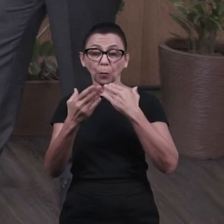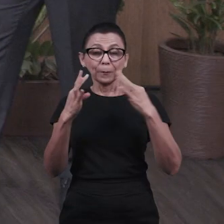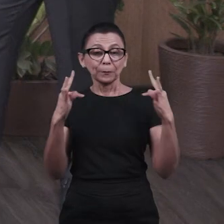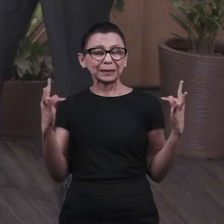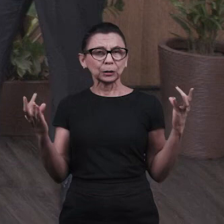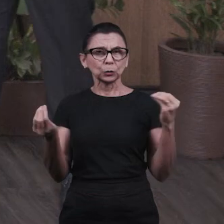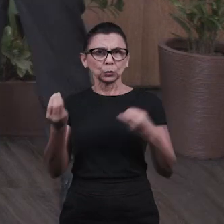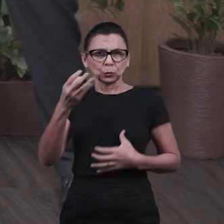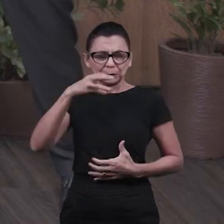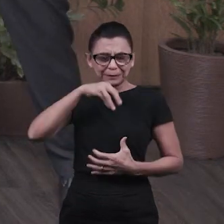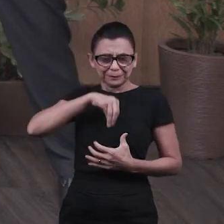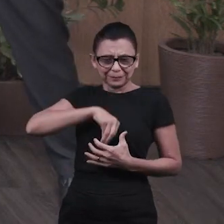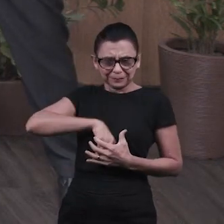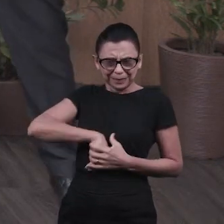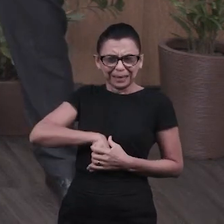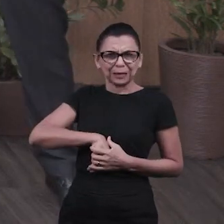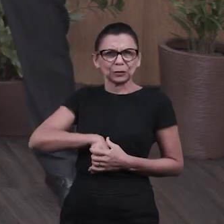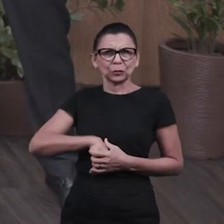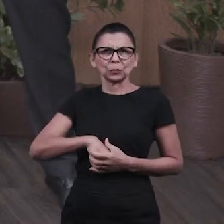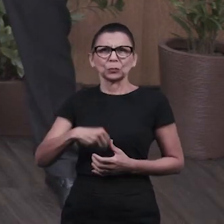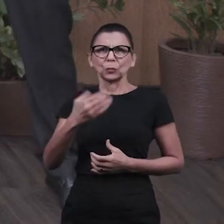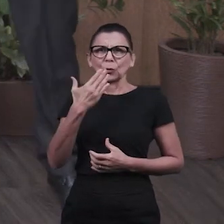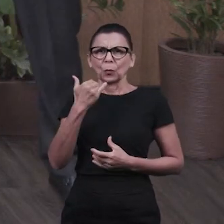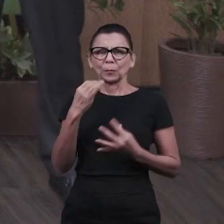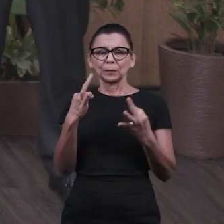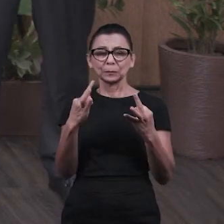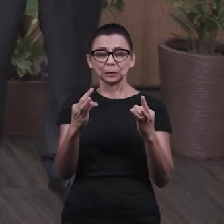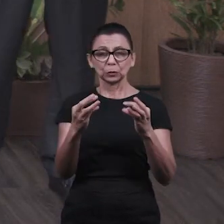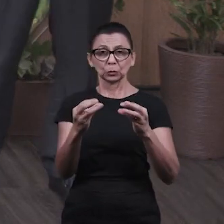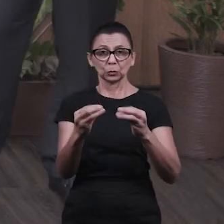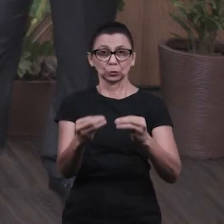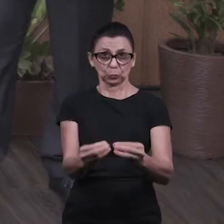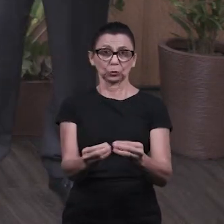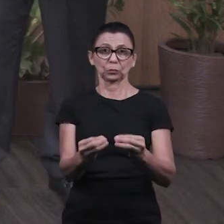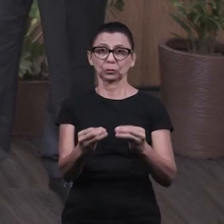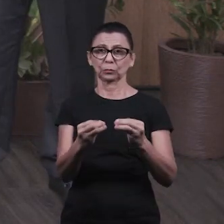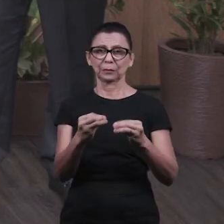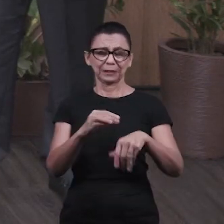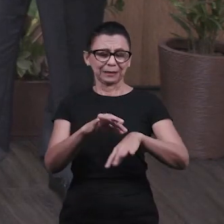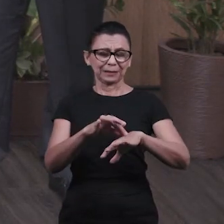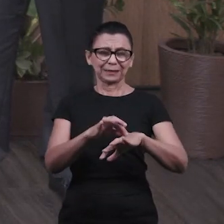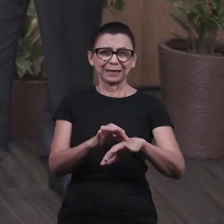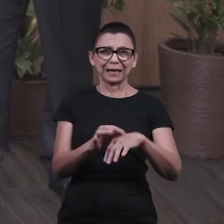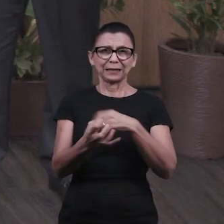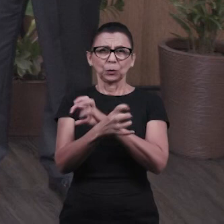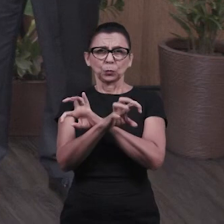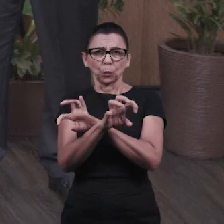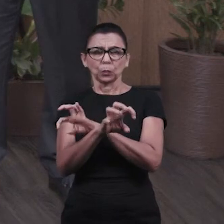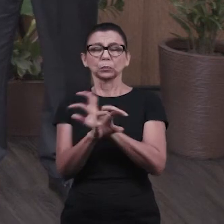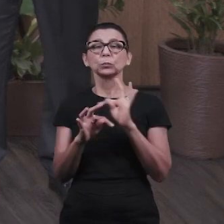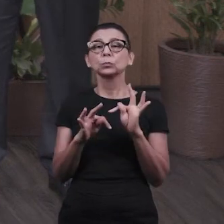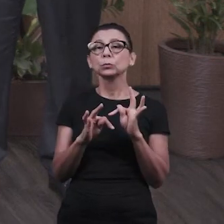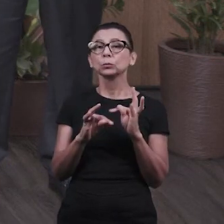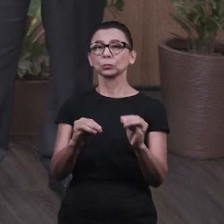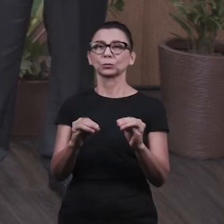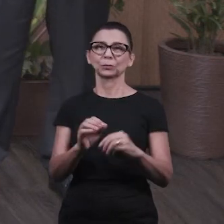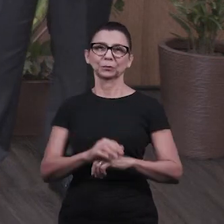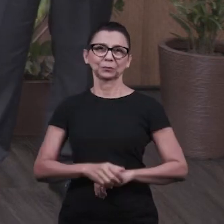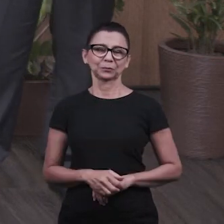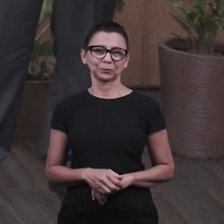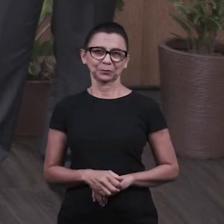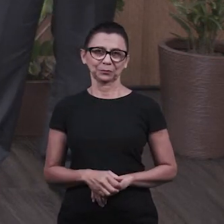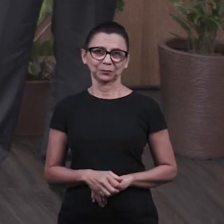Cet agneau de passé, qui prophétiquement parle du Seigneur Jésus, qui est l'agneau de